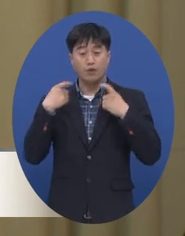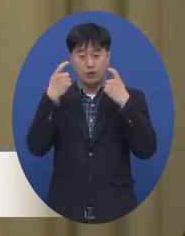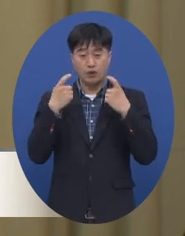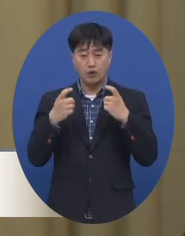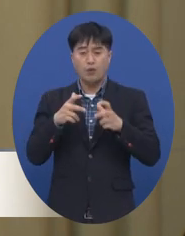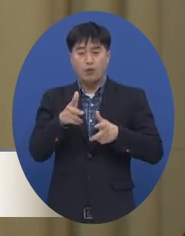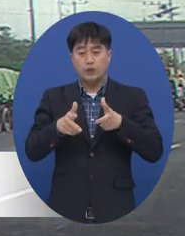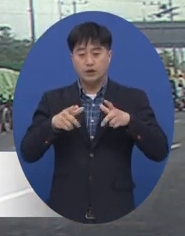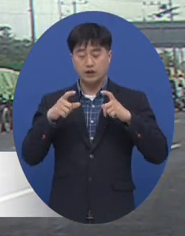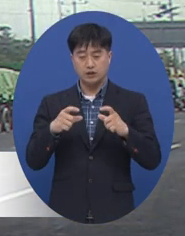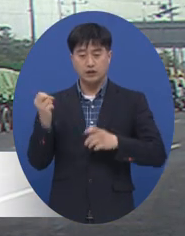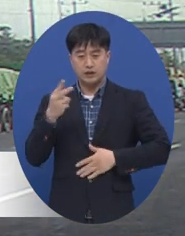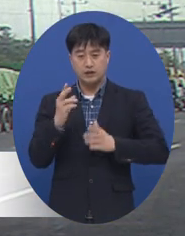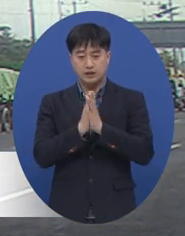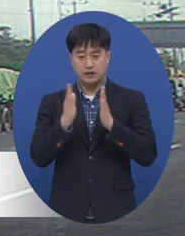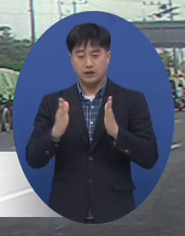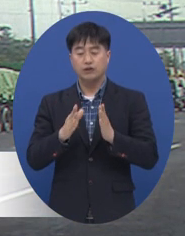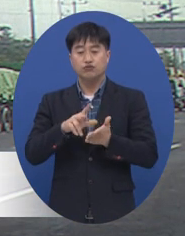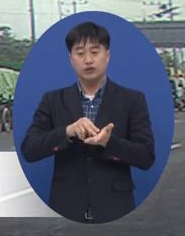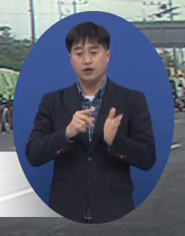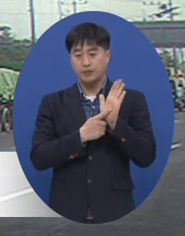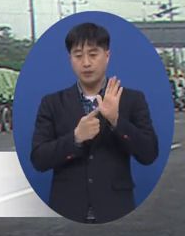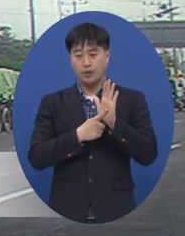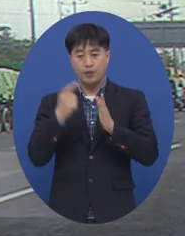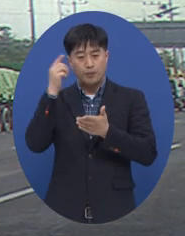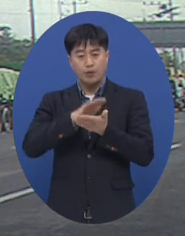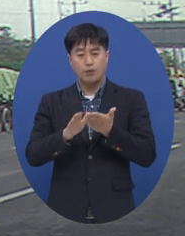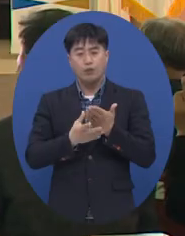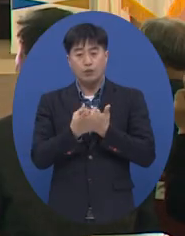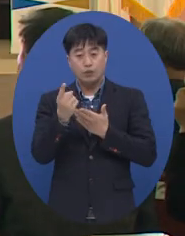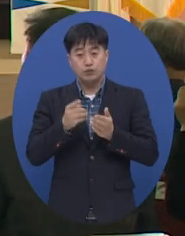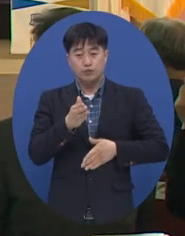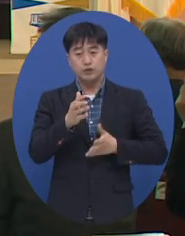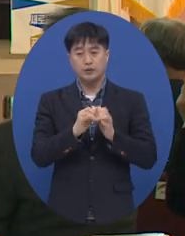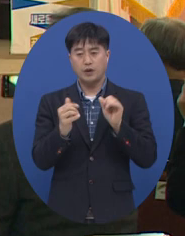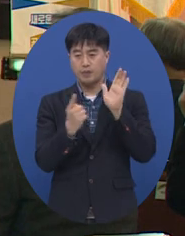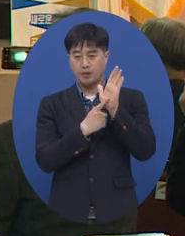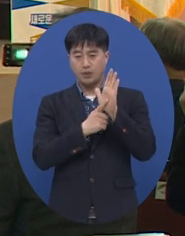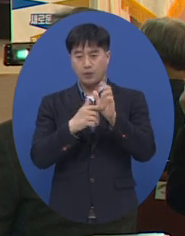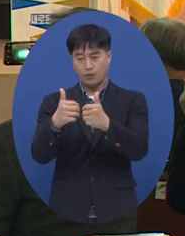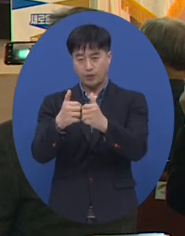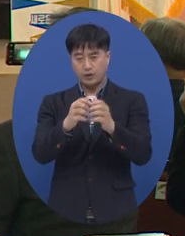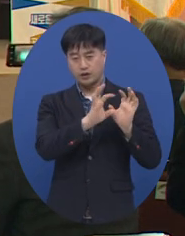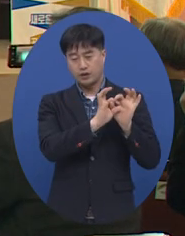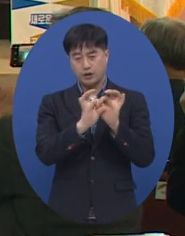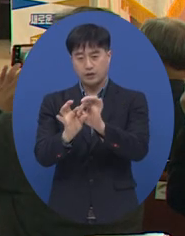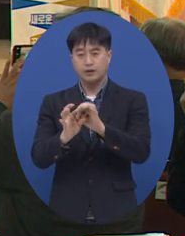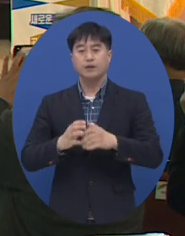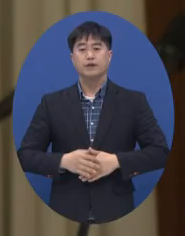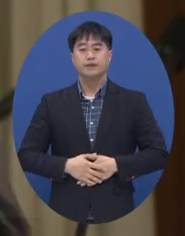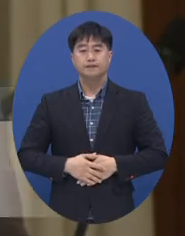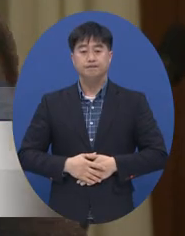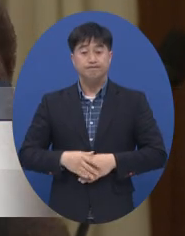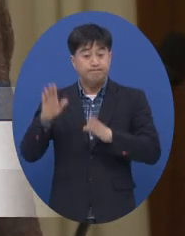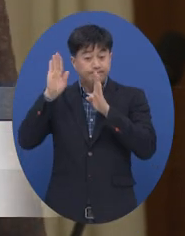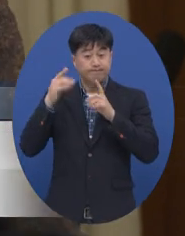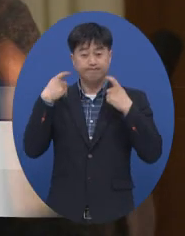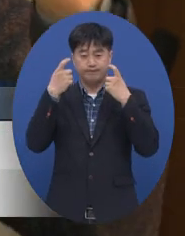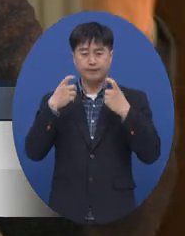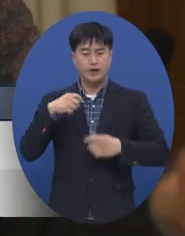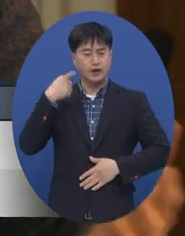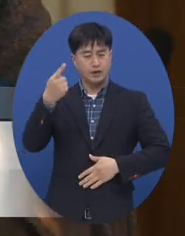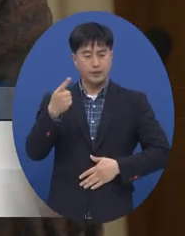개성공단 재개 를 주제로 한 발표를 시작으로 평화 둥 1 전문가들의 발제와 패널 토론이 이어졌고 개성관광